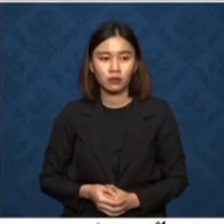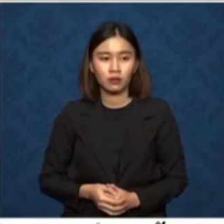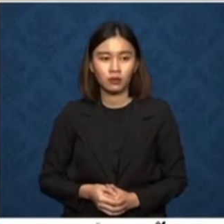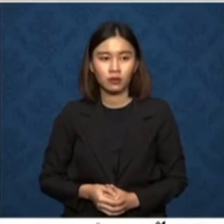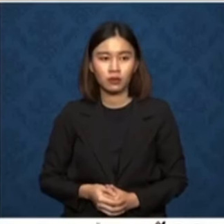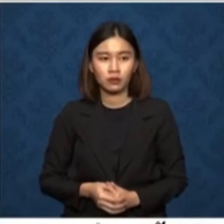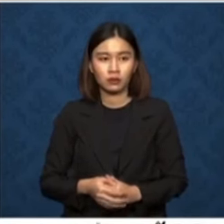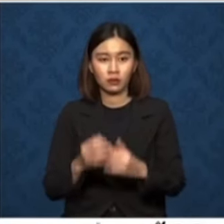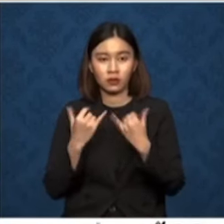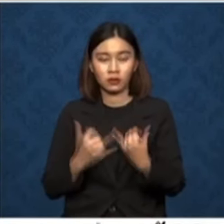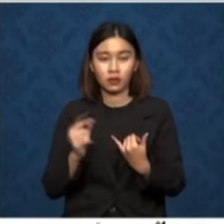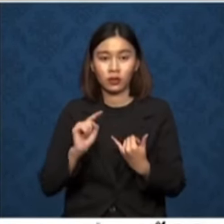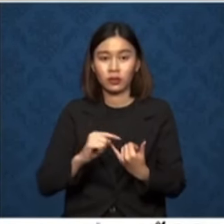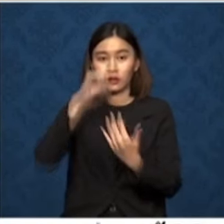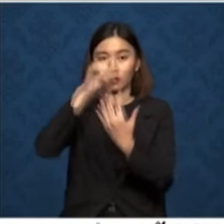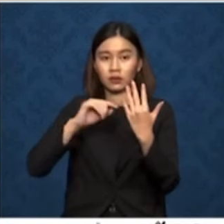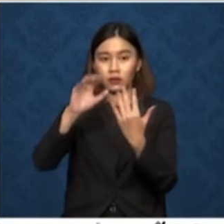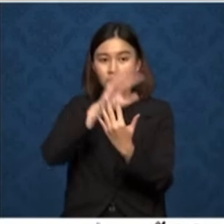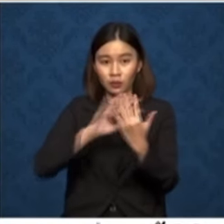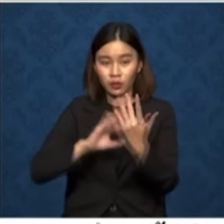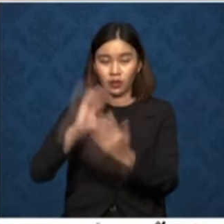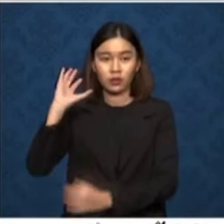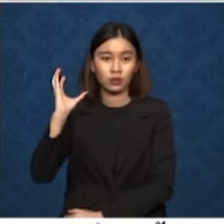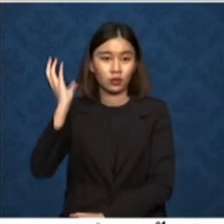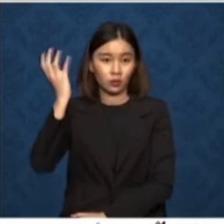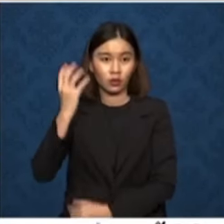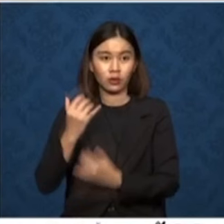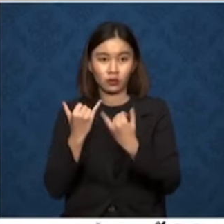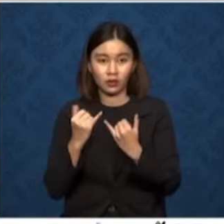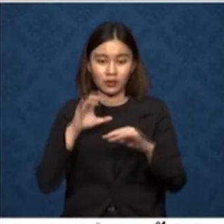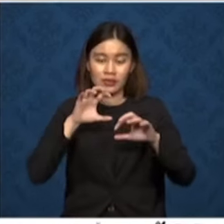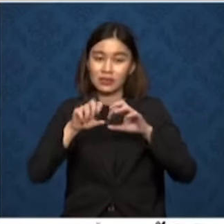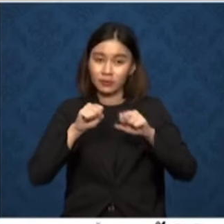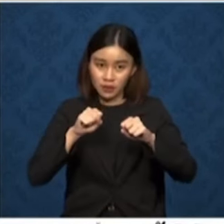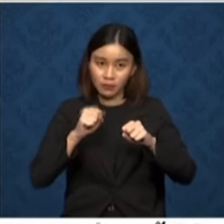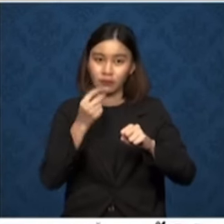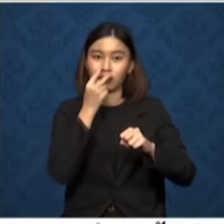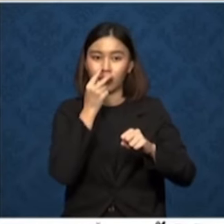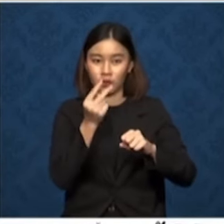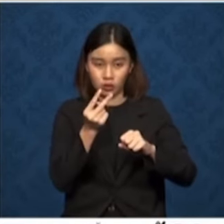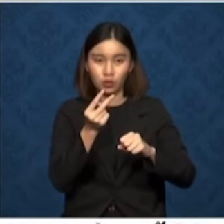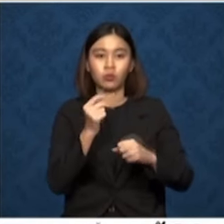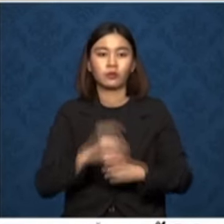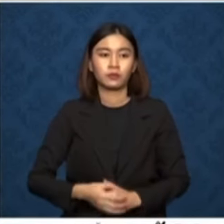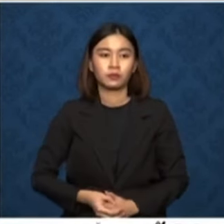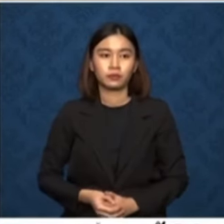ตอนนี้ทั้งประเทศและทั่วโลกกำลังจับตาและมองอยู่ค่ะ